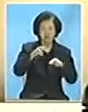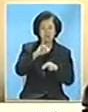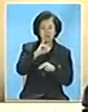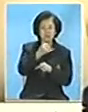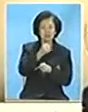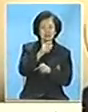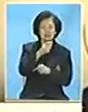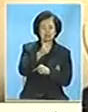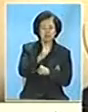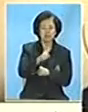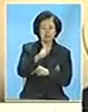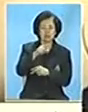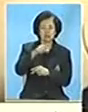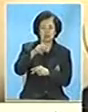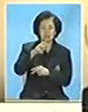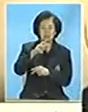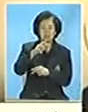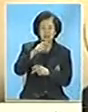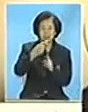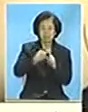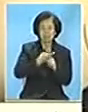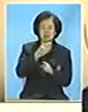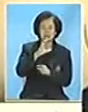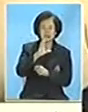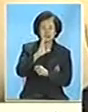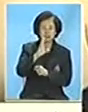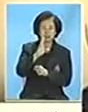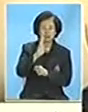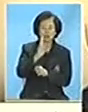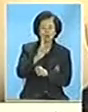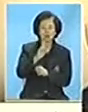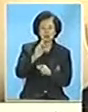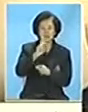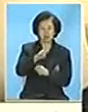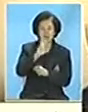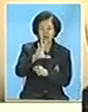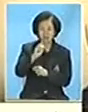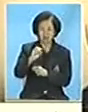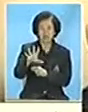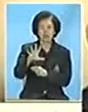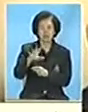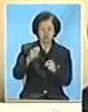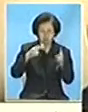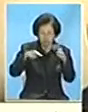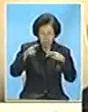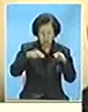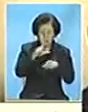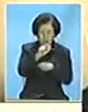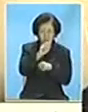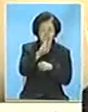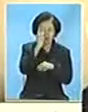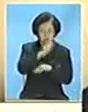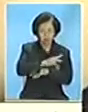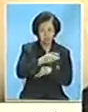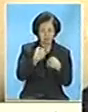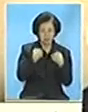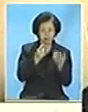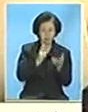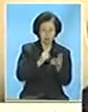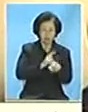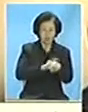ายน2555วุฒิสภาใช้เวลาพิจารณาไป22วันเหลือเวลาพิจารณาอีก8